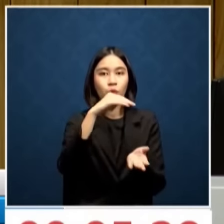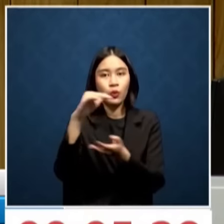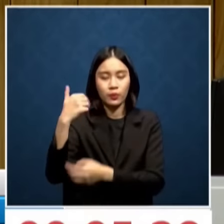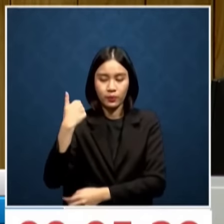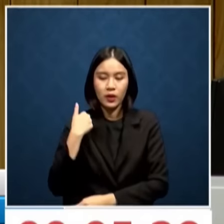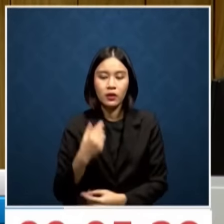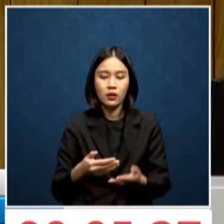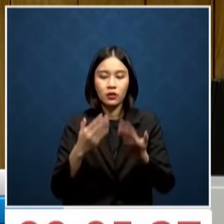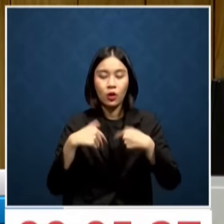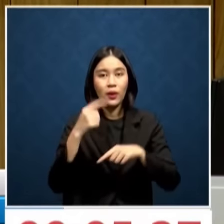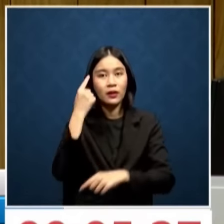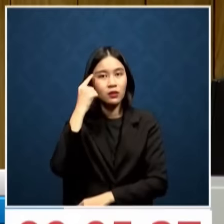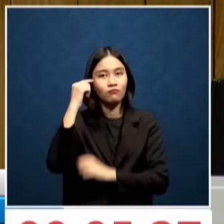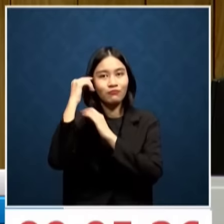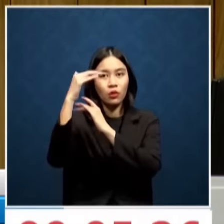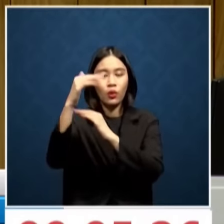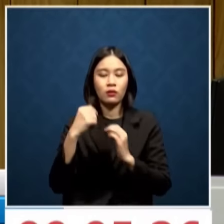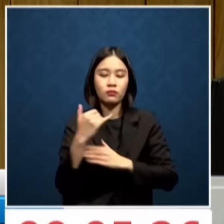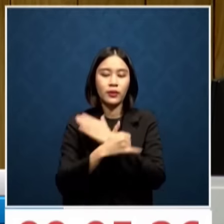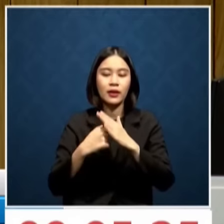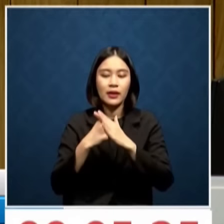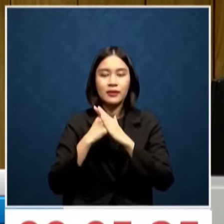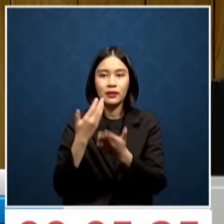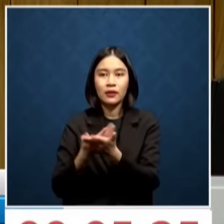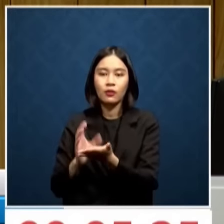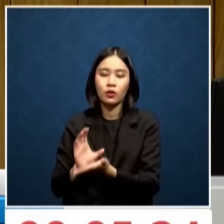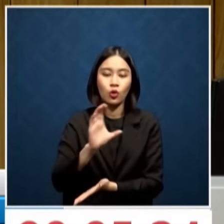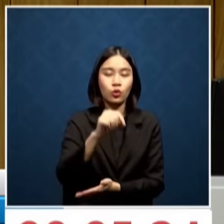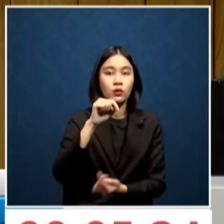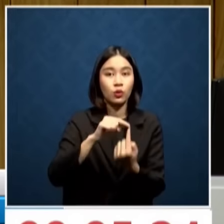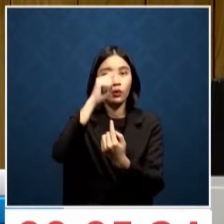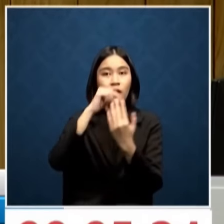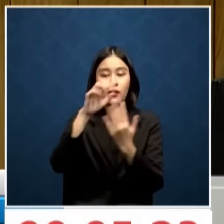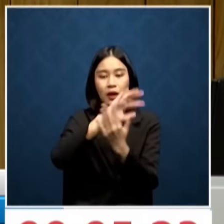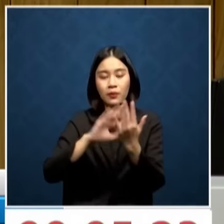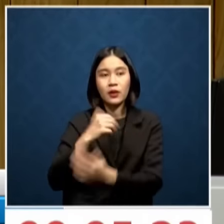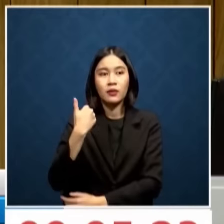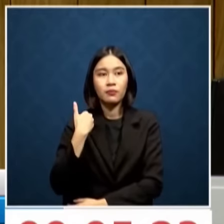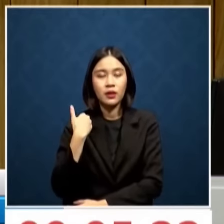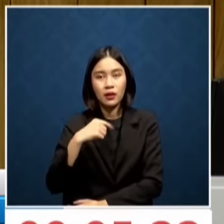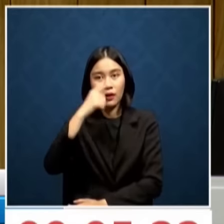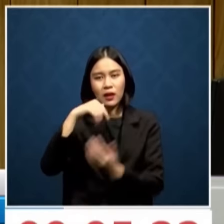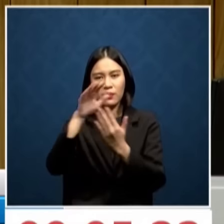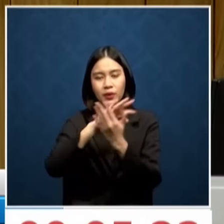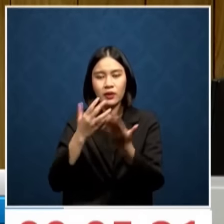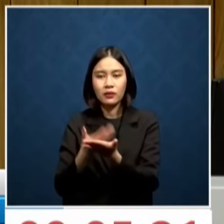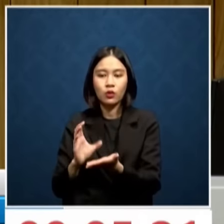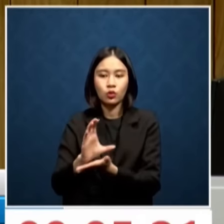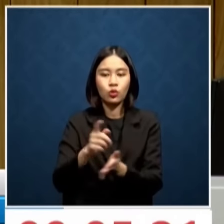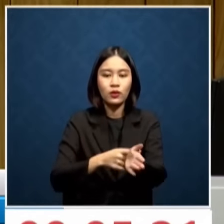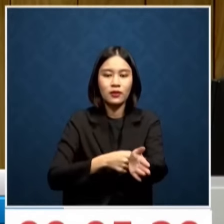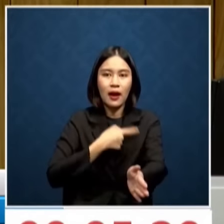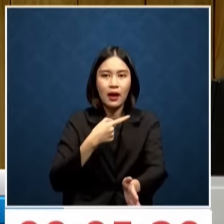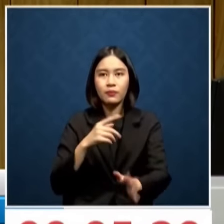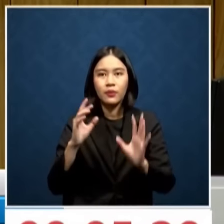ต่อมาเราก็จะหวังว่าทางจีนเนี่ยจะมาลงทุนเราเพิ่มนะครับเราเองประเทศเราเนี่ยขาดการลงทุนมาเป็นเวล